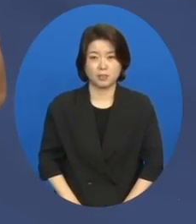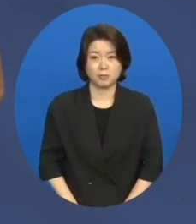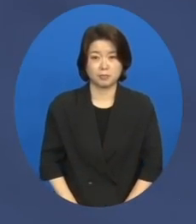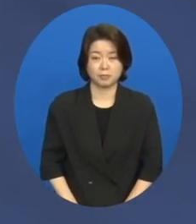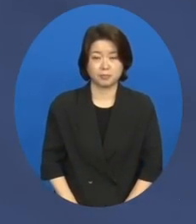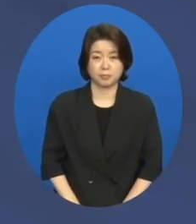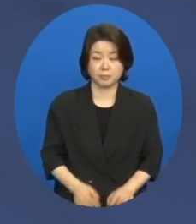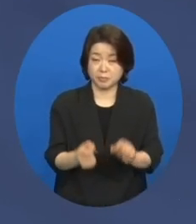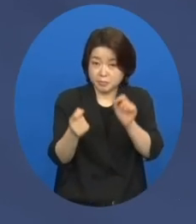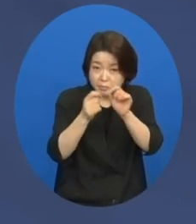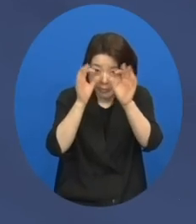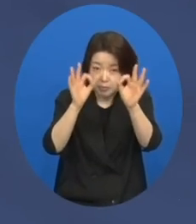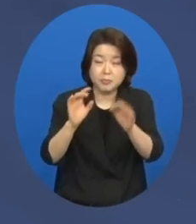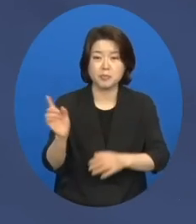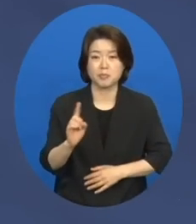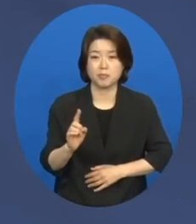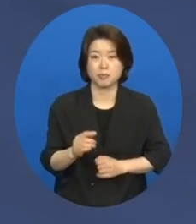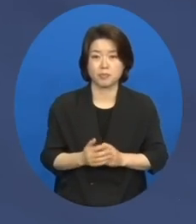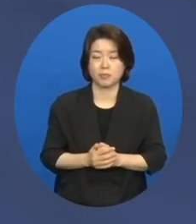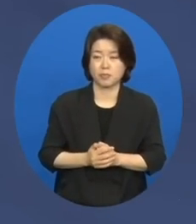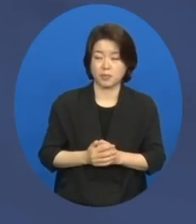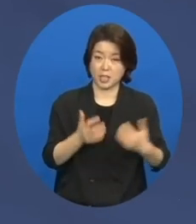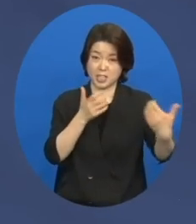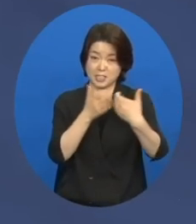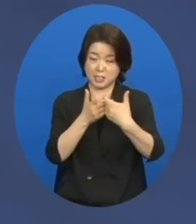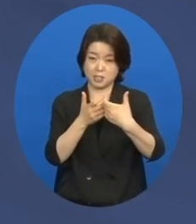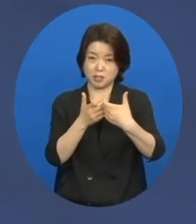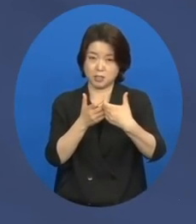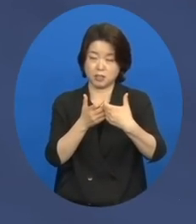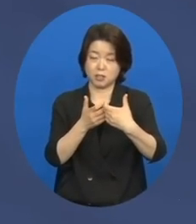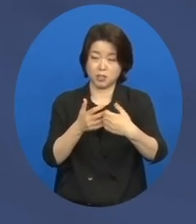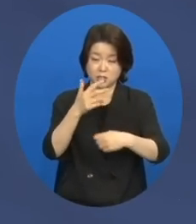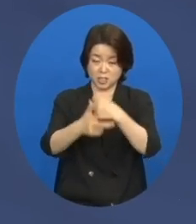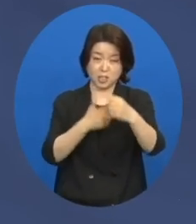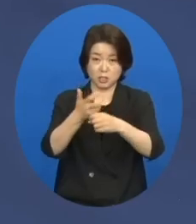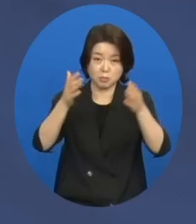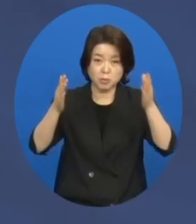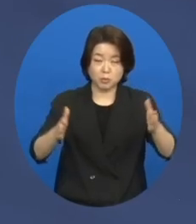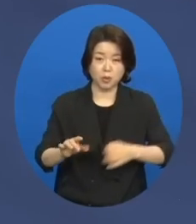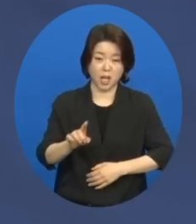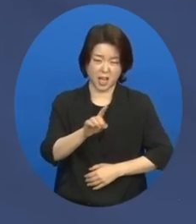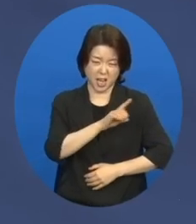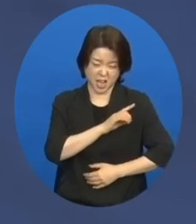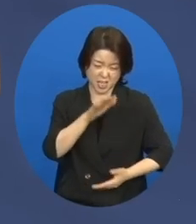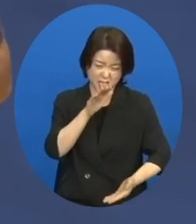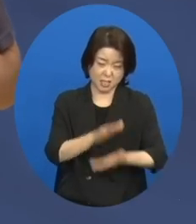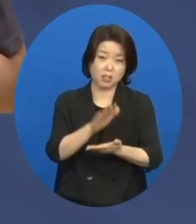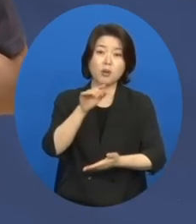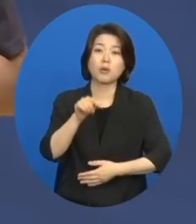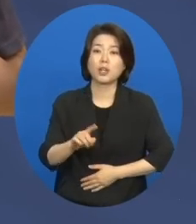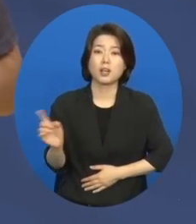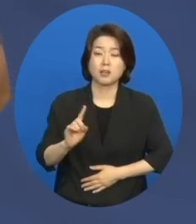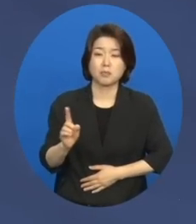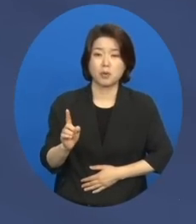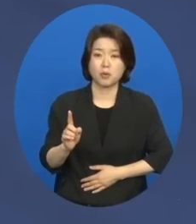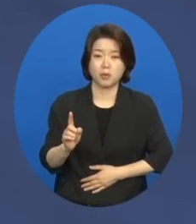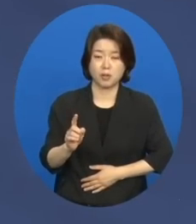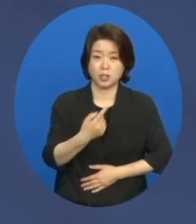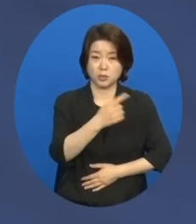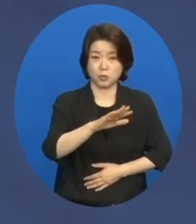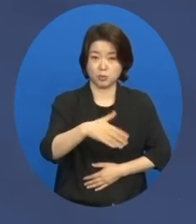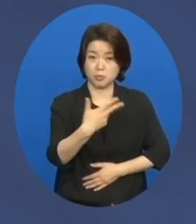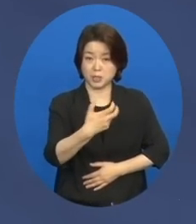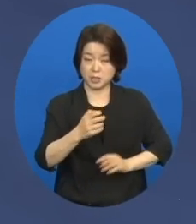가까이는 전후 70년 동안 가장 뜨겁게, 70년대 이후로만